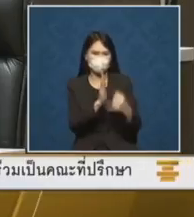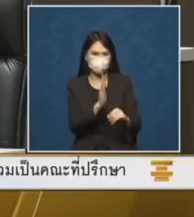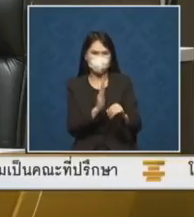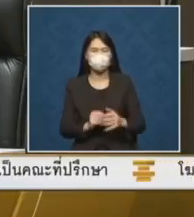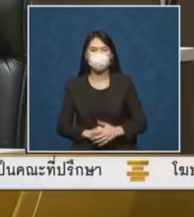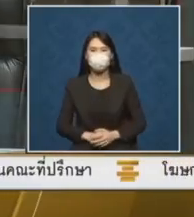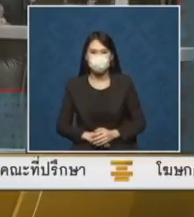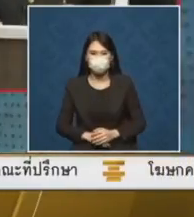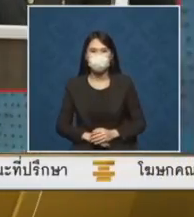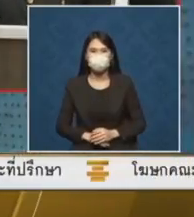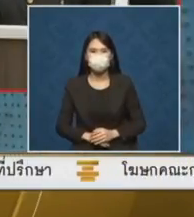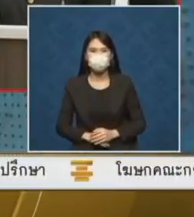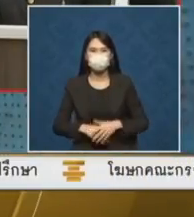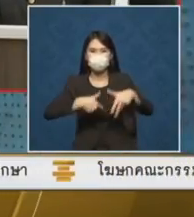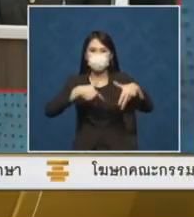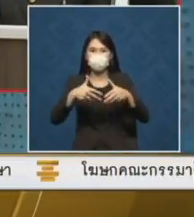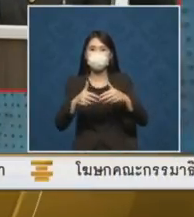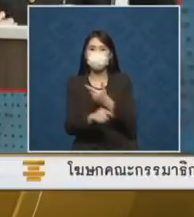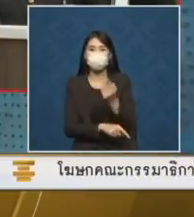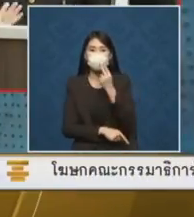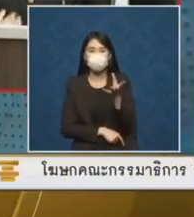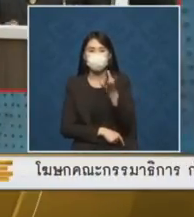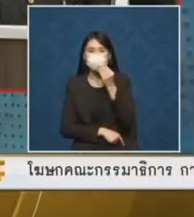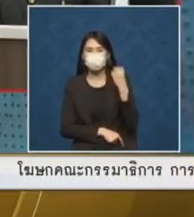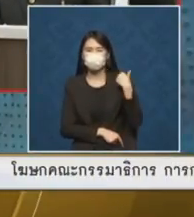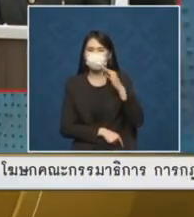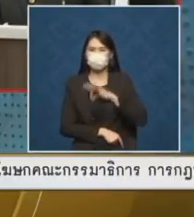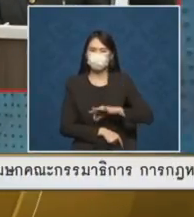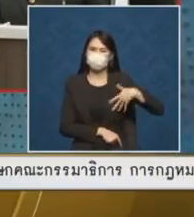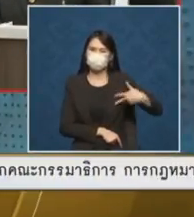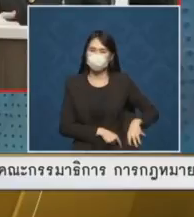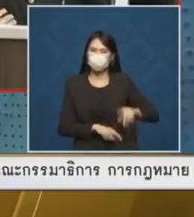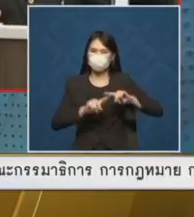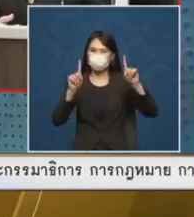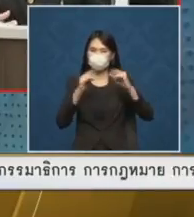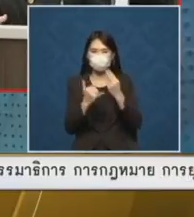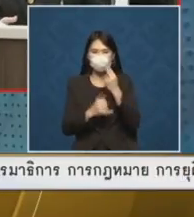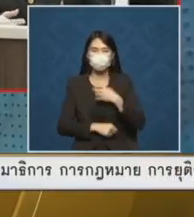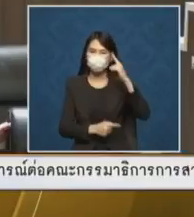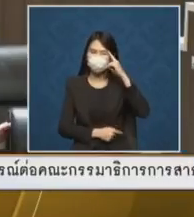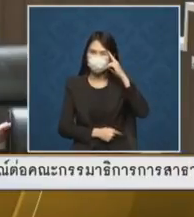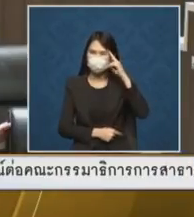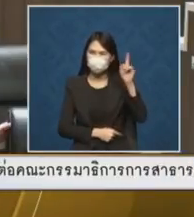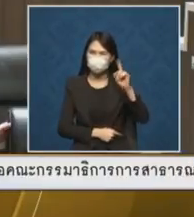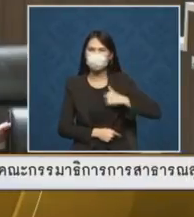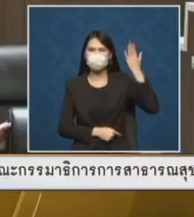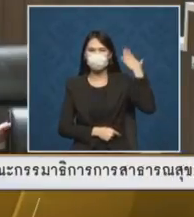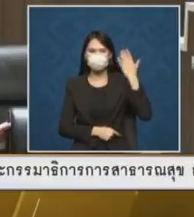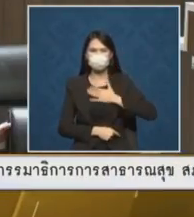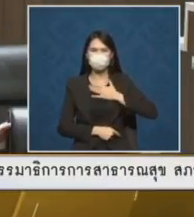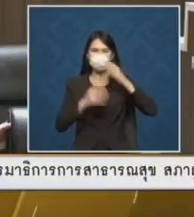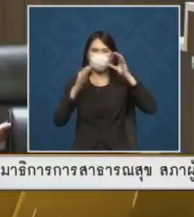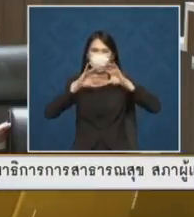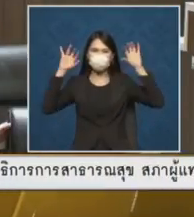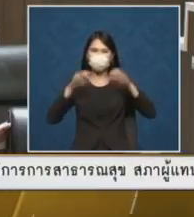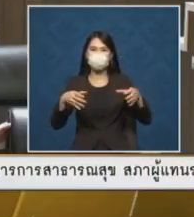ภาล่มที่สำคัญคือล่มแล้วล่มอีกจนคุณชวนเนี่ยนะครับซึ่งเป็นประธานสภาผู้แทนราษฎรต้องออกปากตำหนิหลายครั้งใน